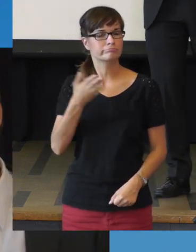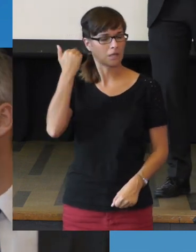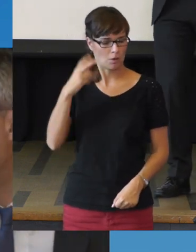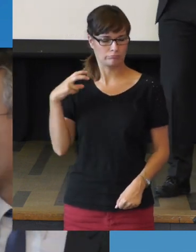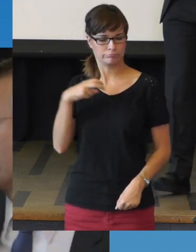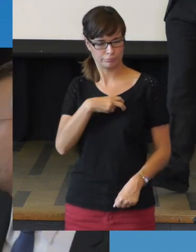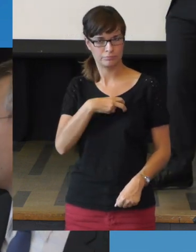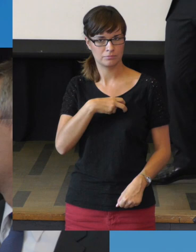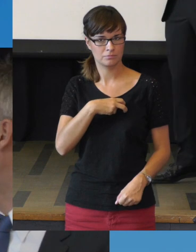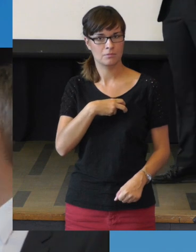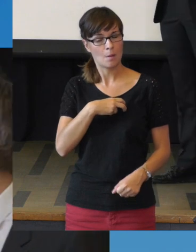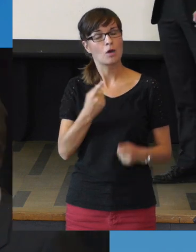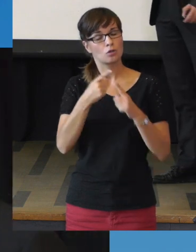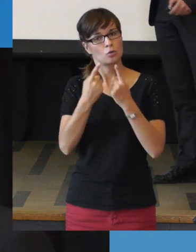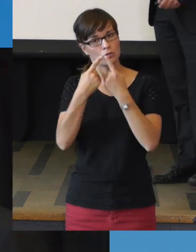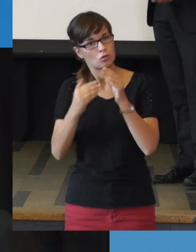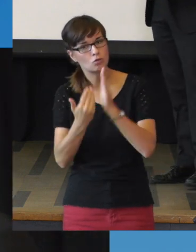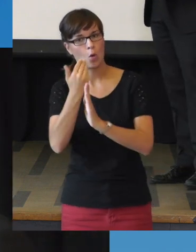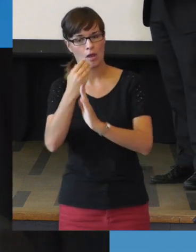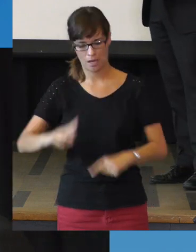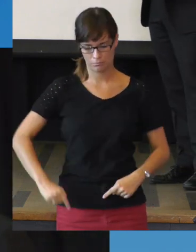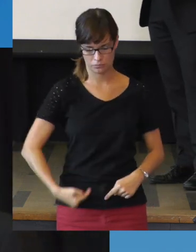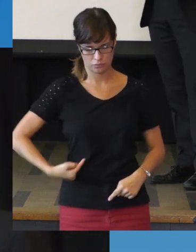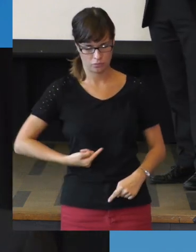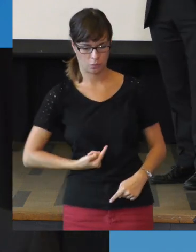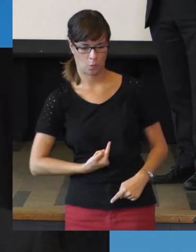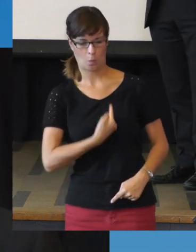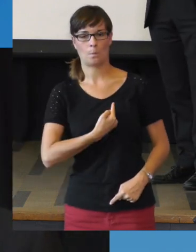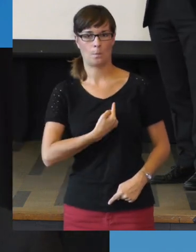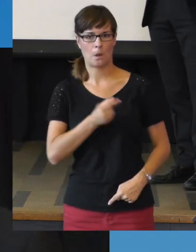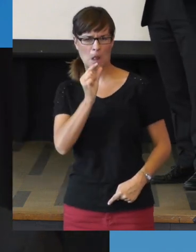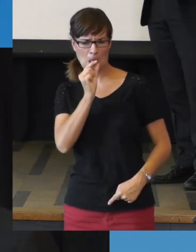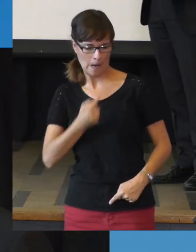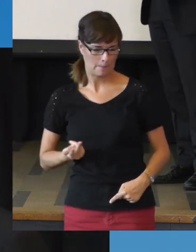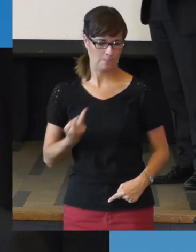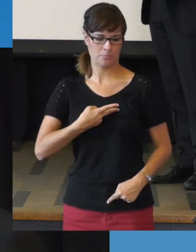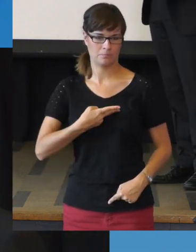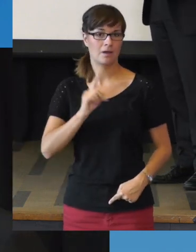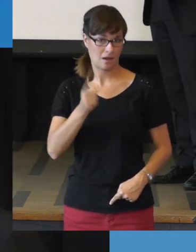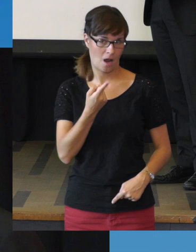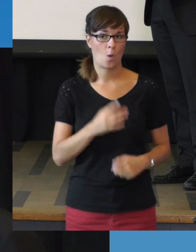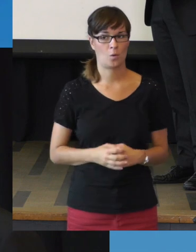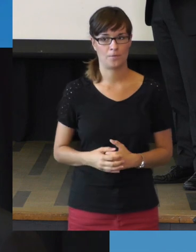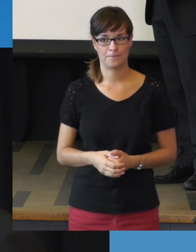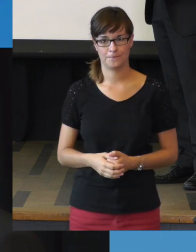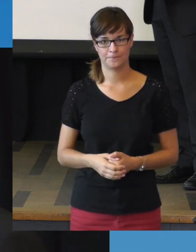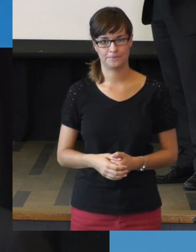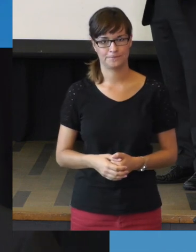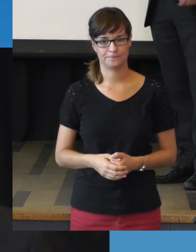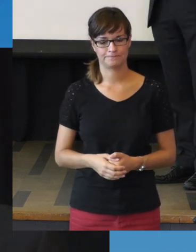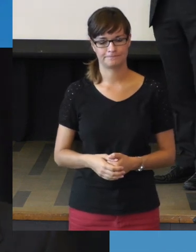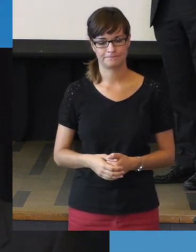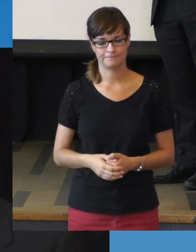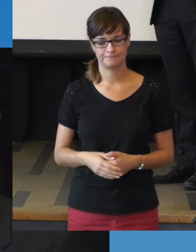Herzschrittmacher, sondern auch kathetergestützte Schrittmacherimplantationen sind heutzutage auf dem Weg der Entwicklung. Ganz zu